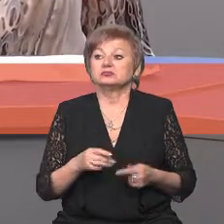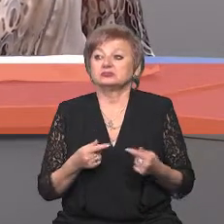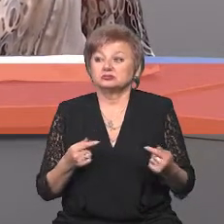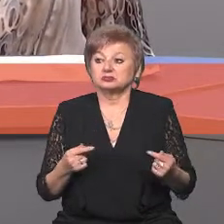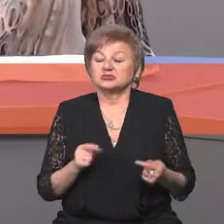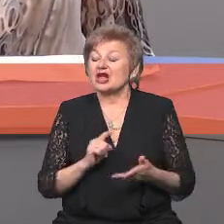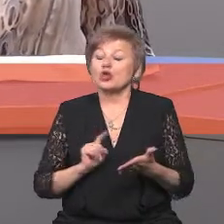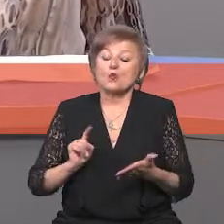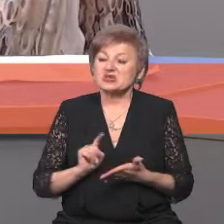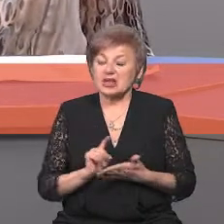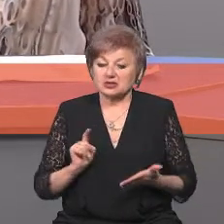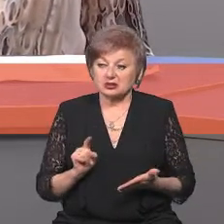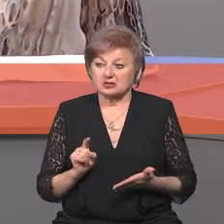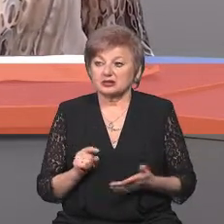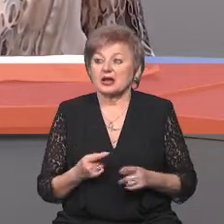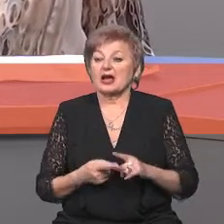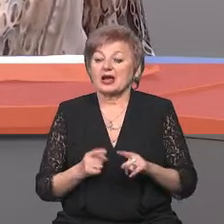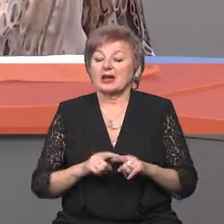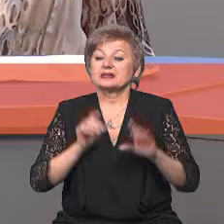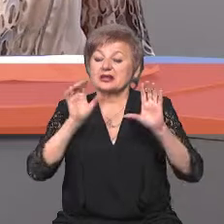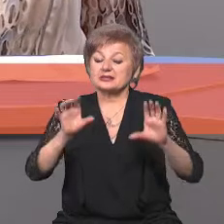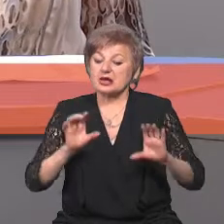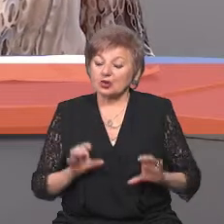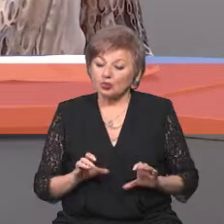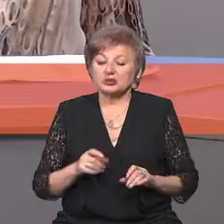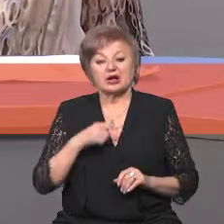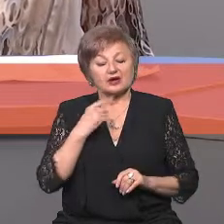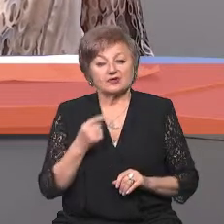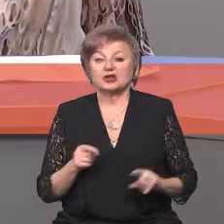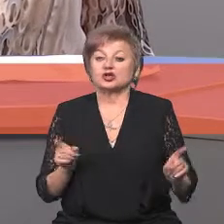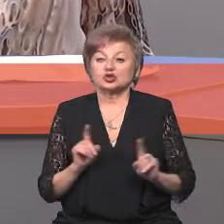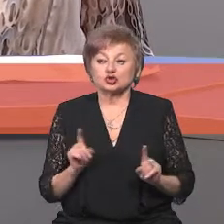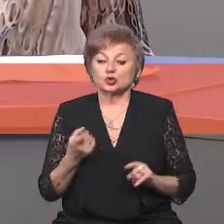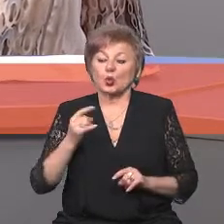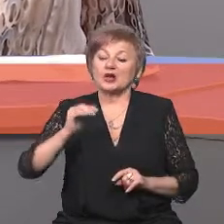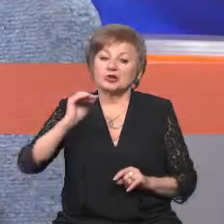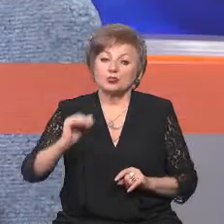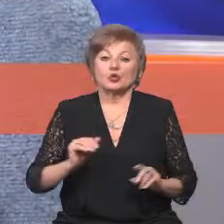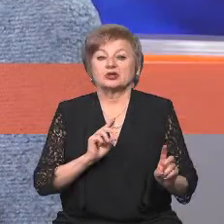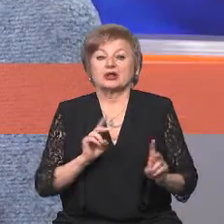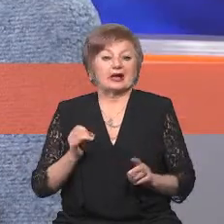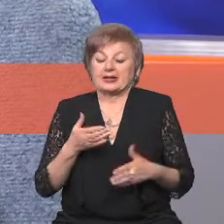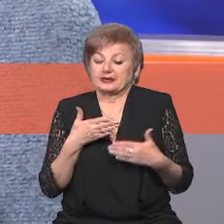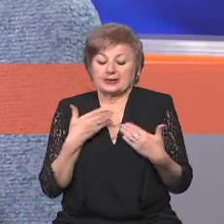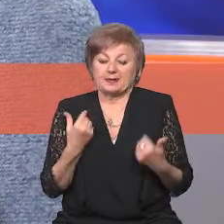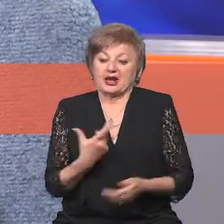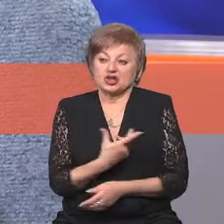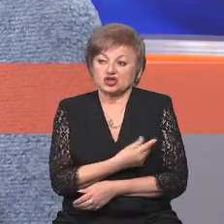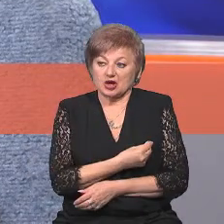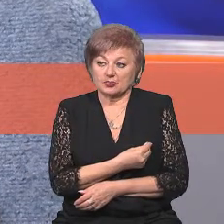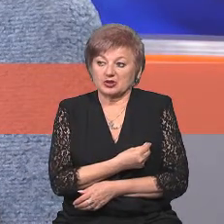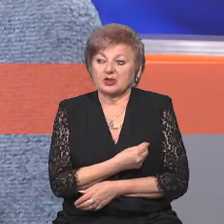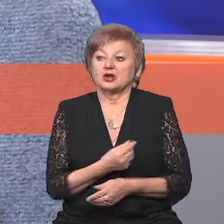є обов'язковими. Цей же закон визначає, що дитина, яка не має щеплень,